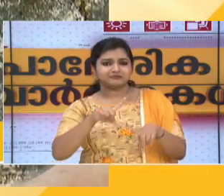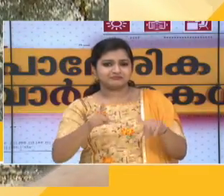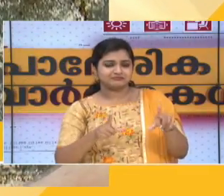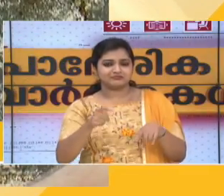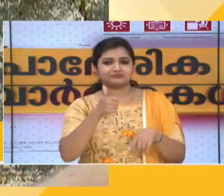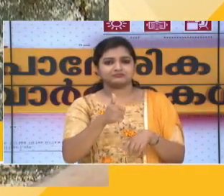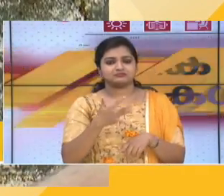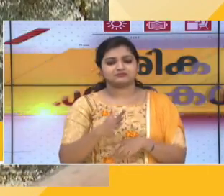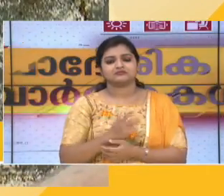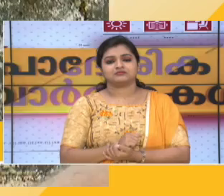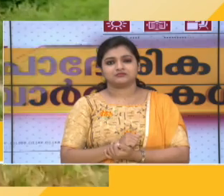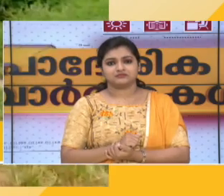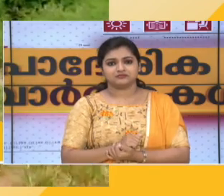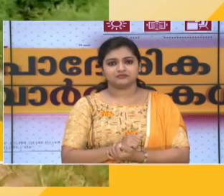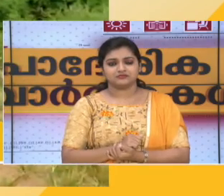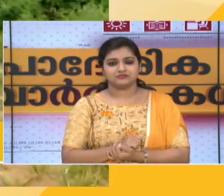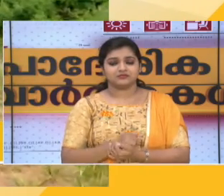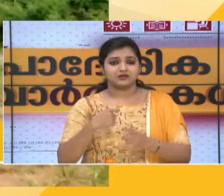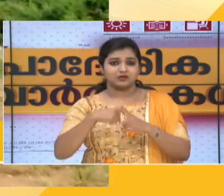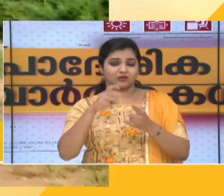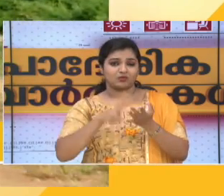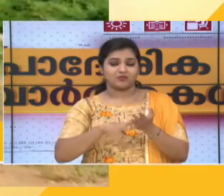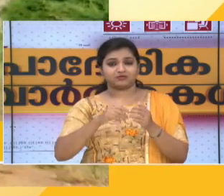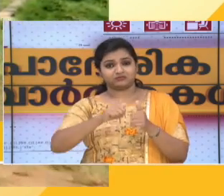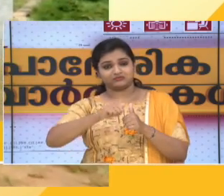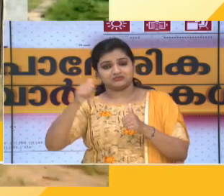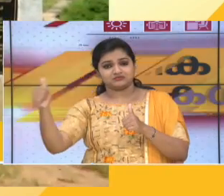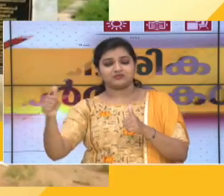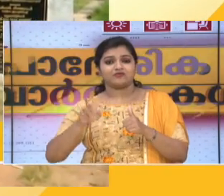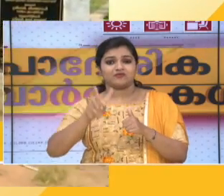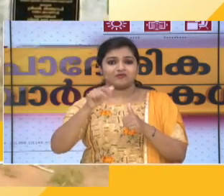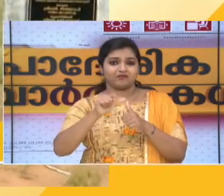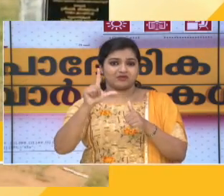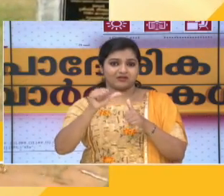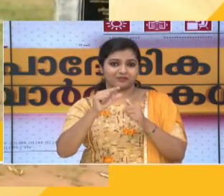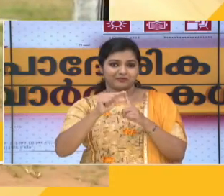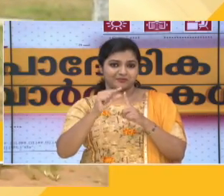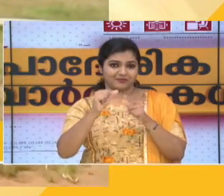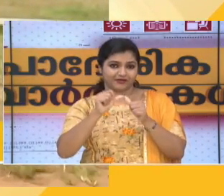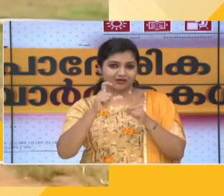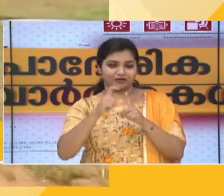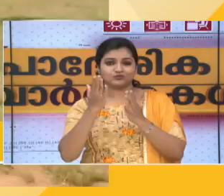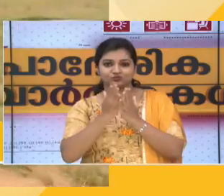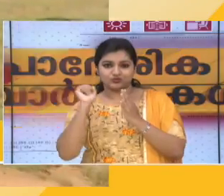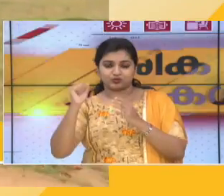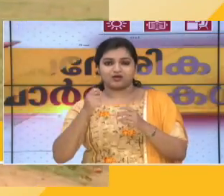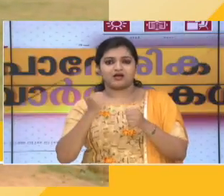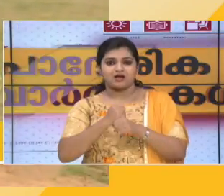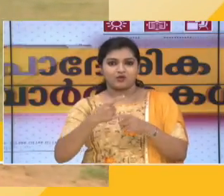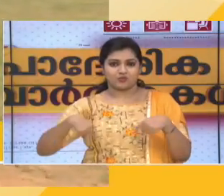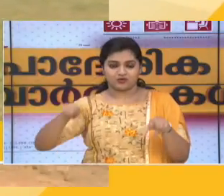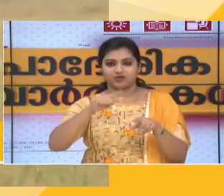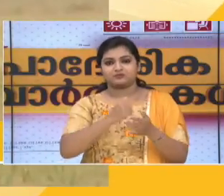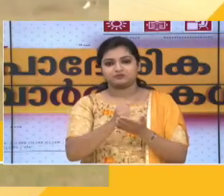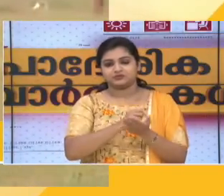ഗ്രൗണ്ട് ഈ രീതിയിലൊക്കെ ആയിട്ടുള്ളത്. കിലോമീറ്ററുകൾക്കപ്പുറം വലപ്പാട് സ്കൂൾ ഗ്രൗണ്ടാണ് നിലവിൽ കുട്ടികൾ പരിശീലനത്തിനായി ആശ്രയിക്കുന്നത്. നാട്ടിക സ്പോർട്സ് അക്കാദമിക്ക്